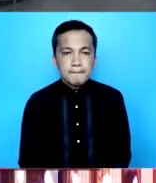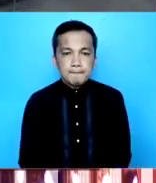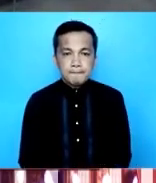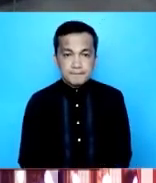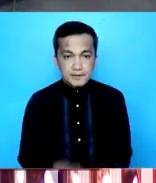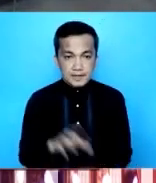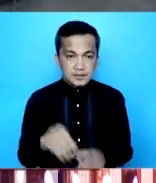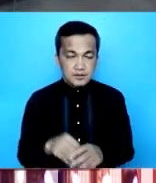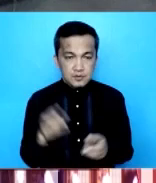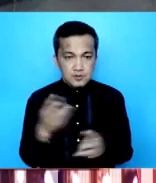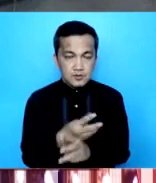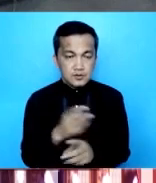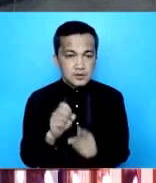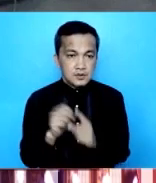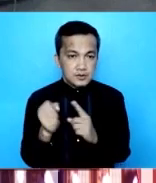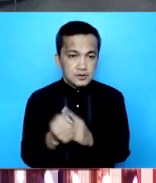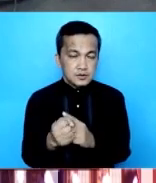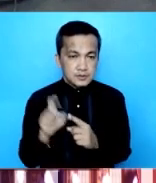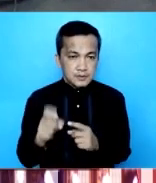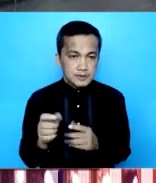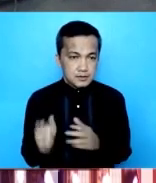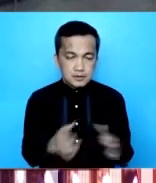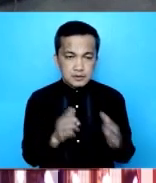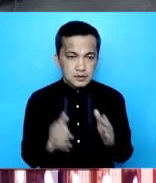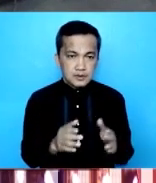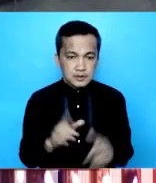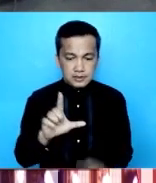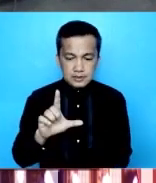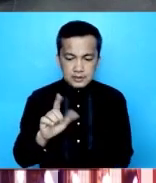case scenario na dapat paghandaan ay lahar?